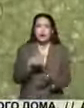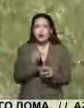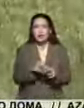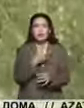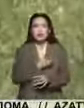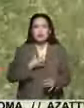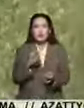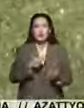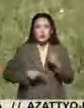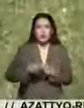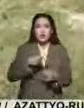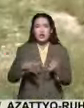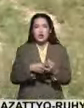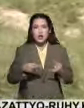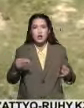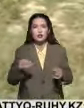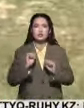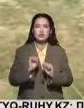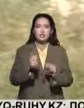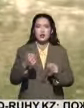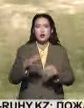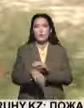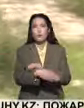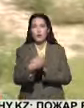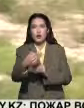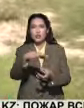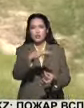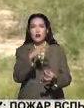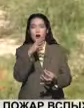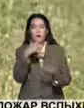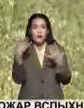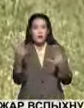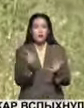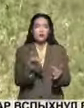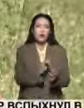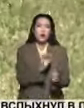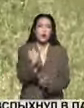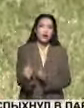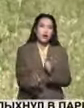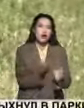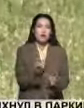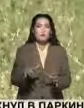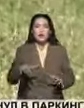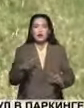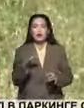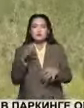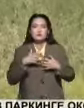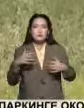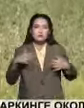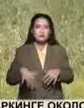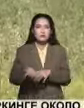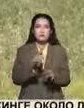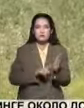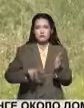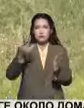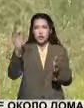только вернуть землю, но и предотвратить ее запустение. На данный момент уровень обеспеченности региона пастбищами достиг